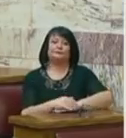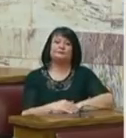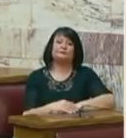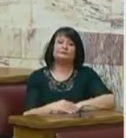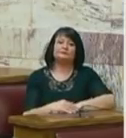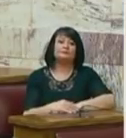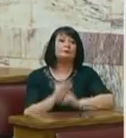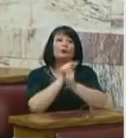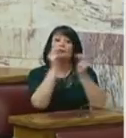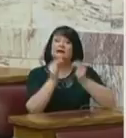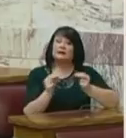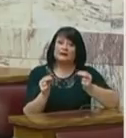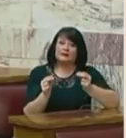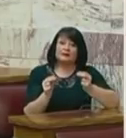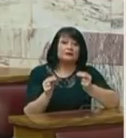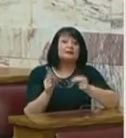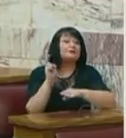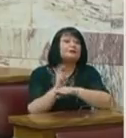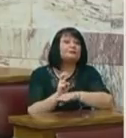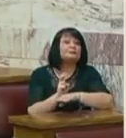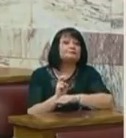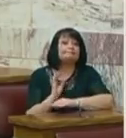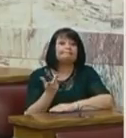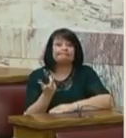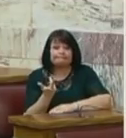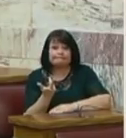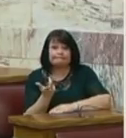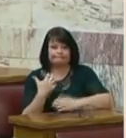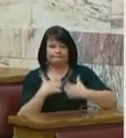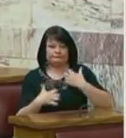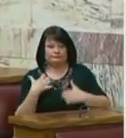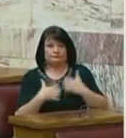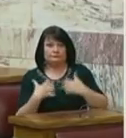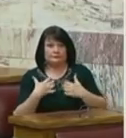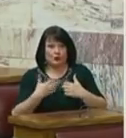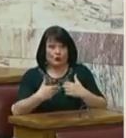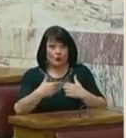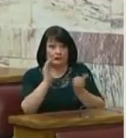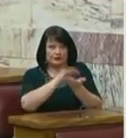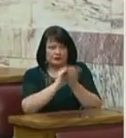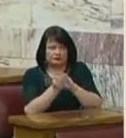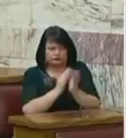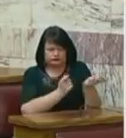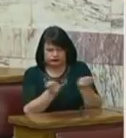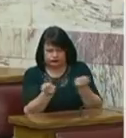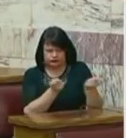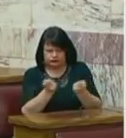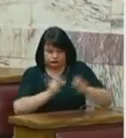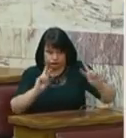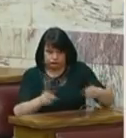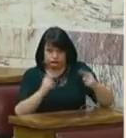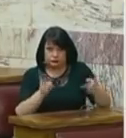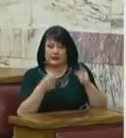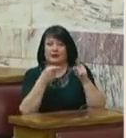Άρα, τι έχει μείνει? Η αγωνία για την αποκάλυψη της σκευωρίας. Δεν θέλετε